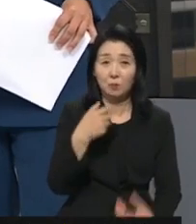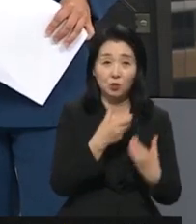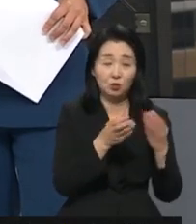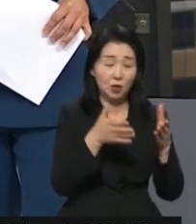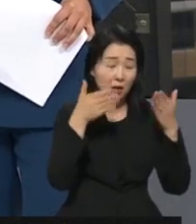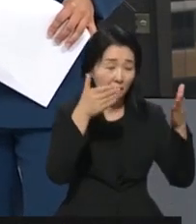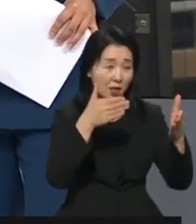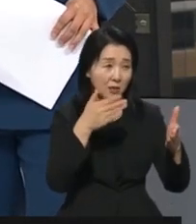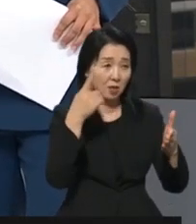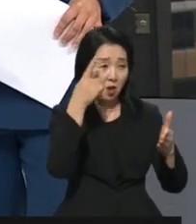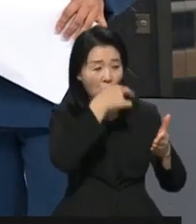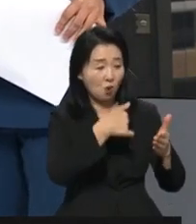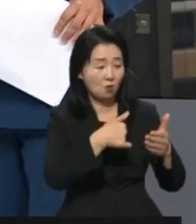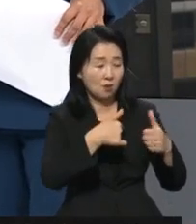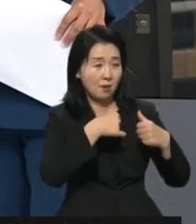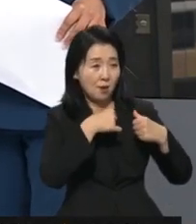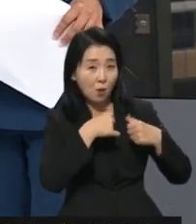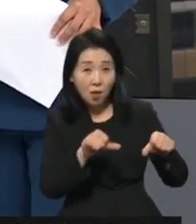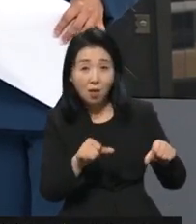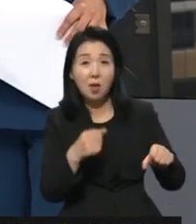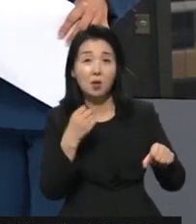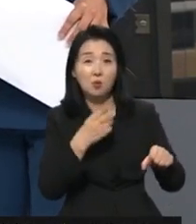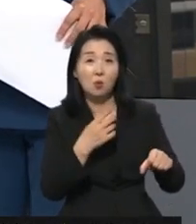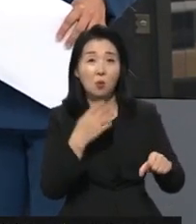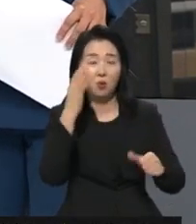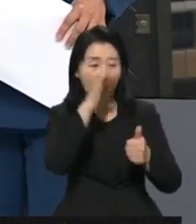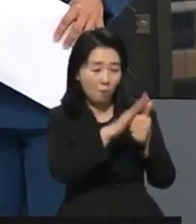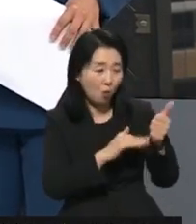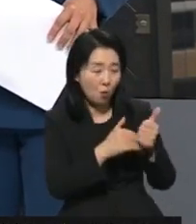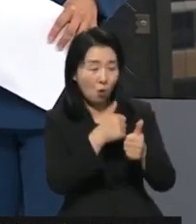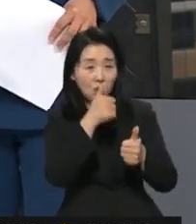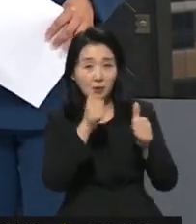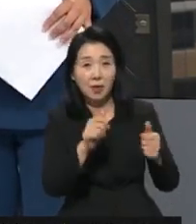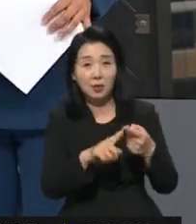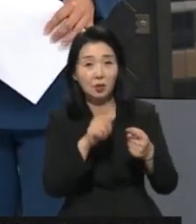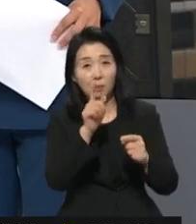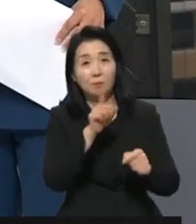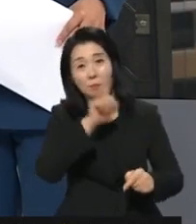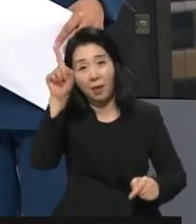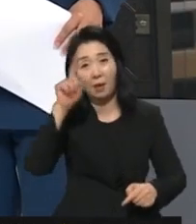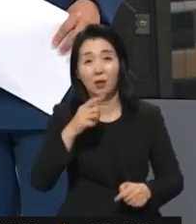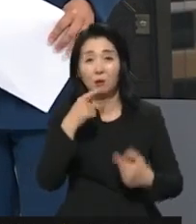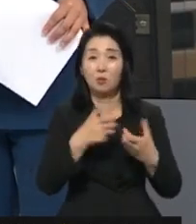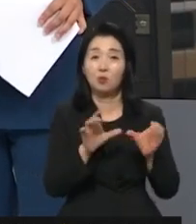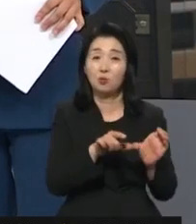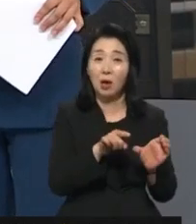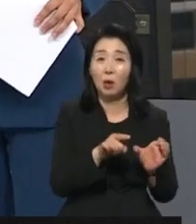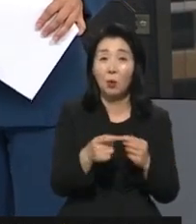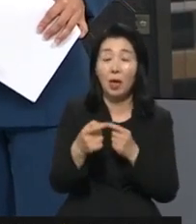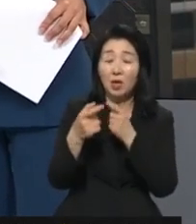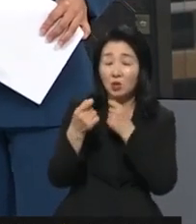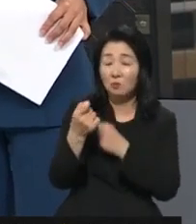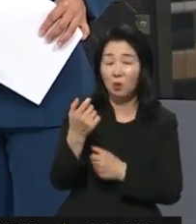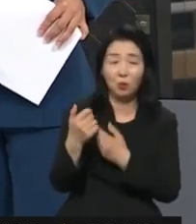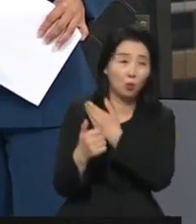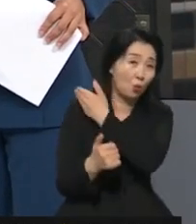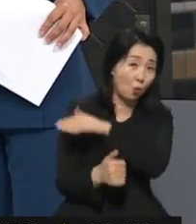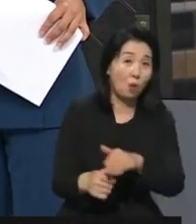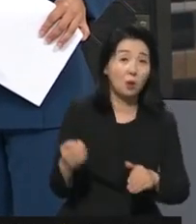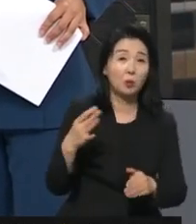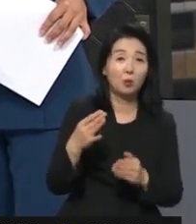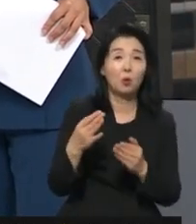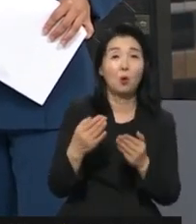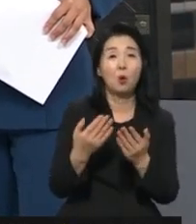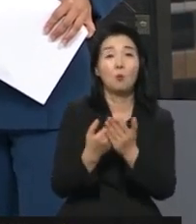향해서 명예훼손과 모욕 혐의에 대한 법적 대응을 예고했는데요. 민주당이 이 진보는 외면했고